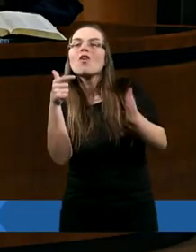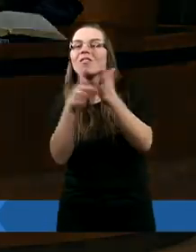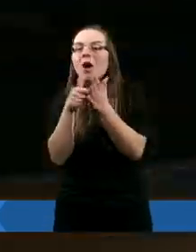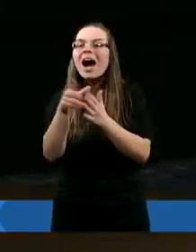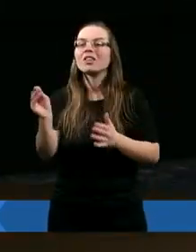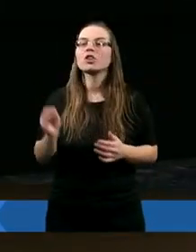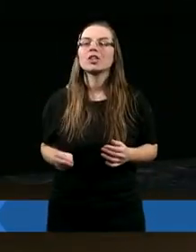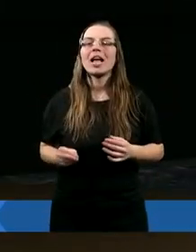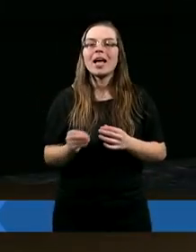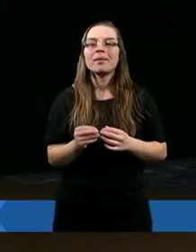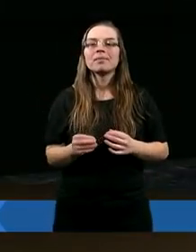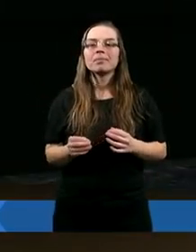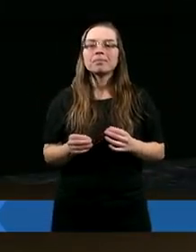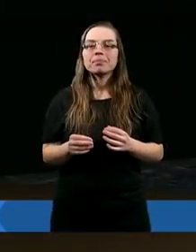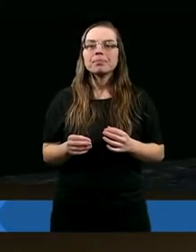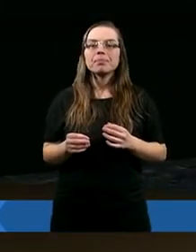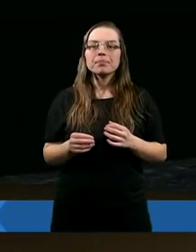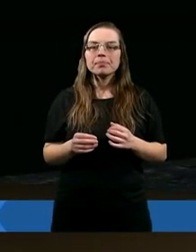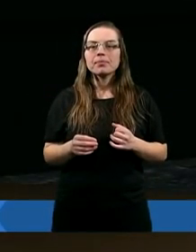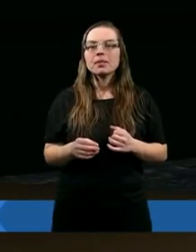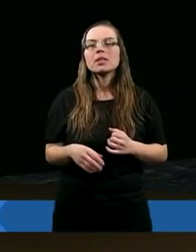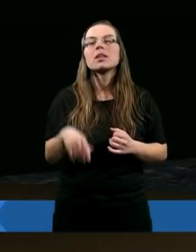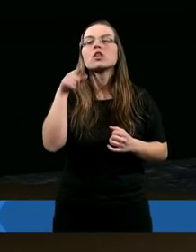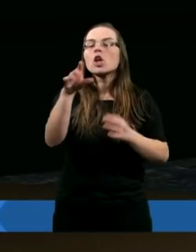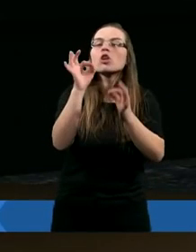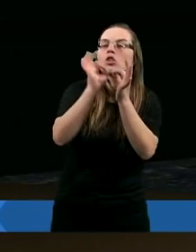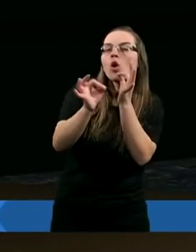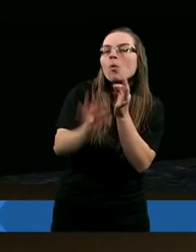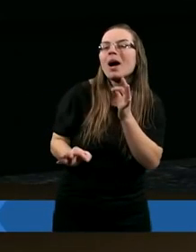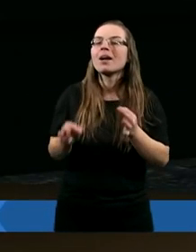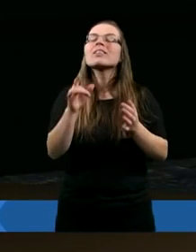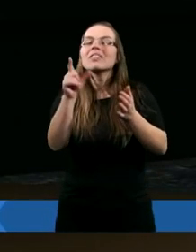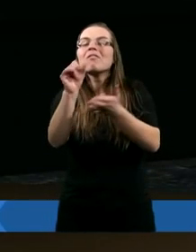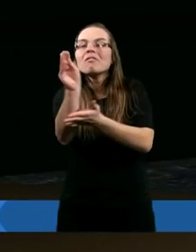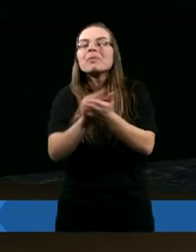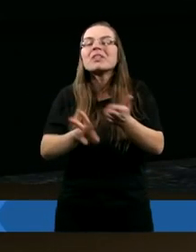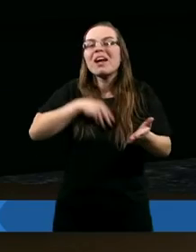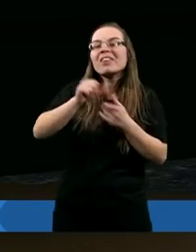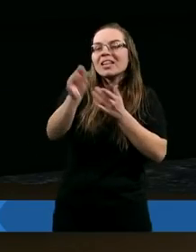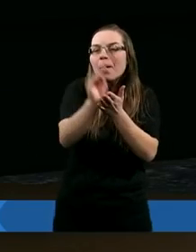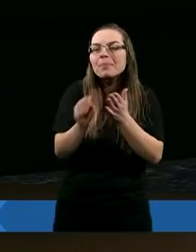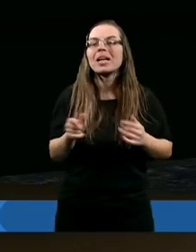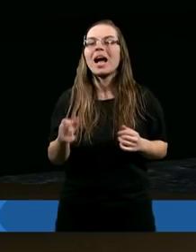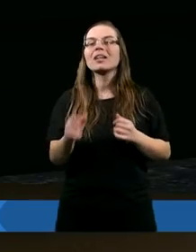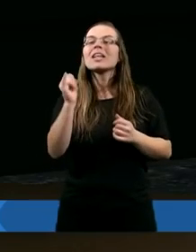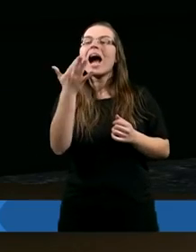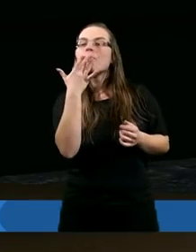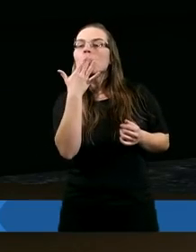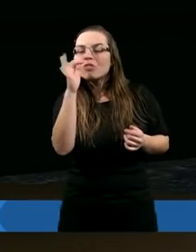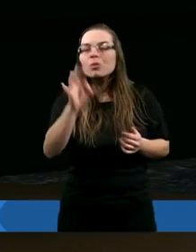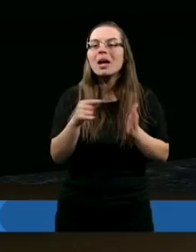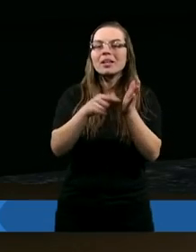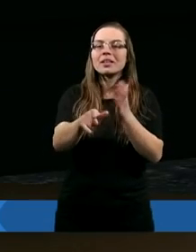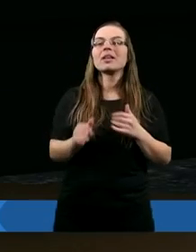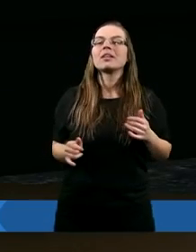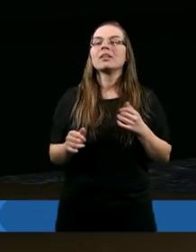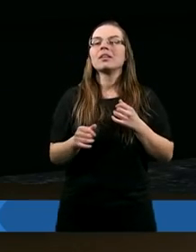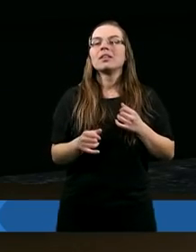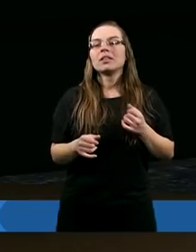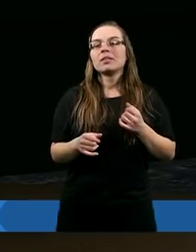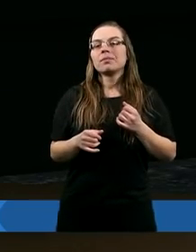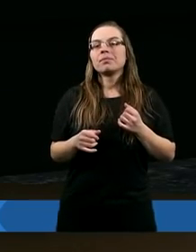tak dokładnie, jak jest przedstawione w Piśmie Świętym, bo często, jak mówiłeś, nie